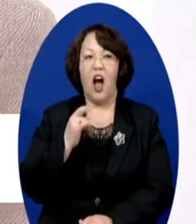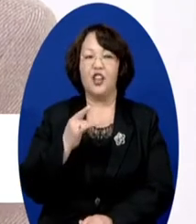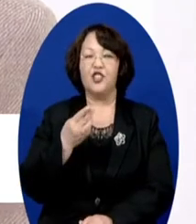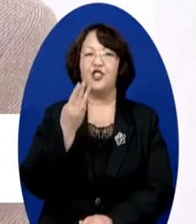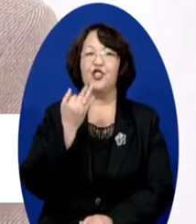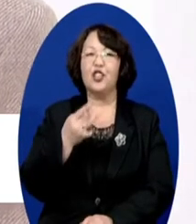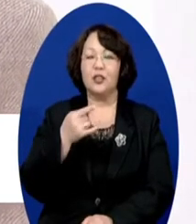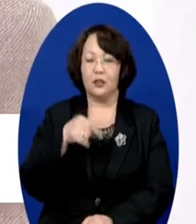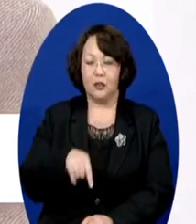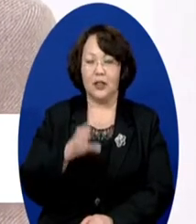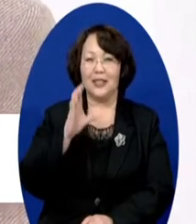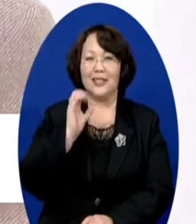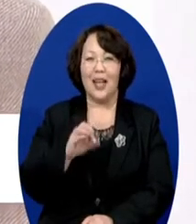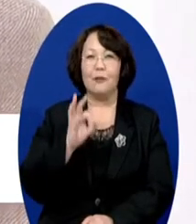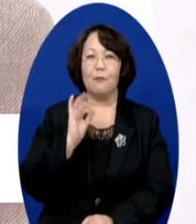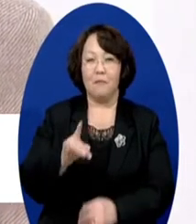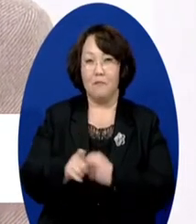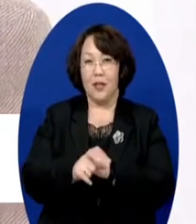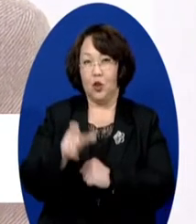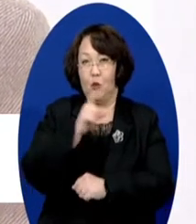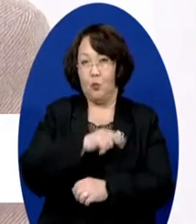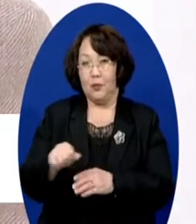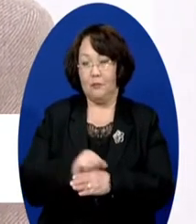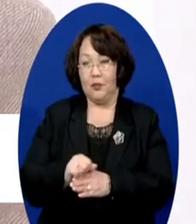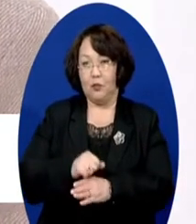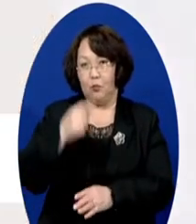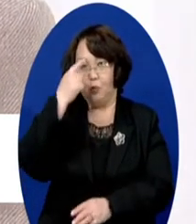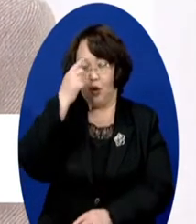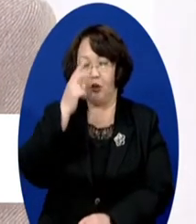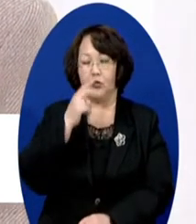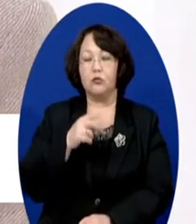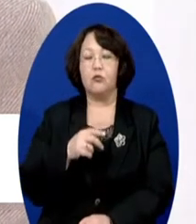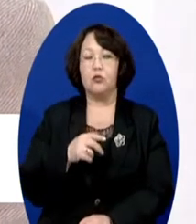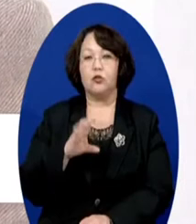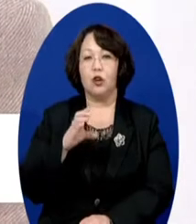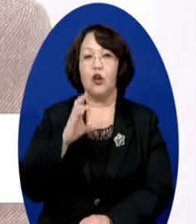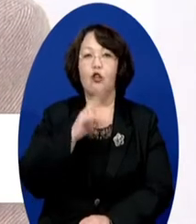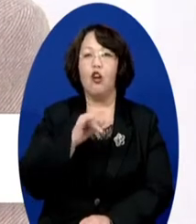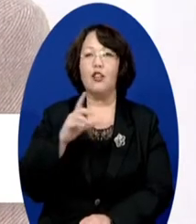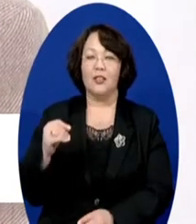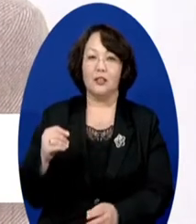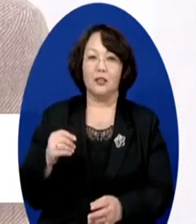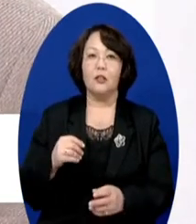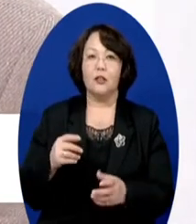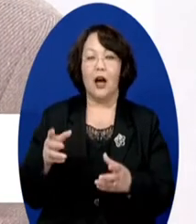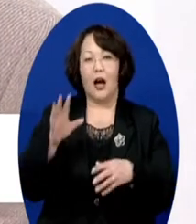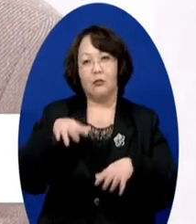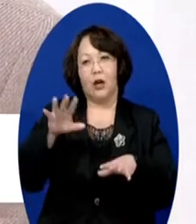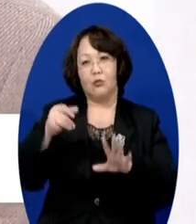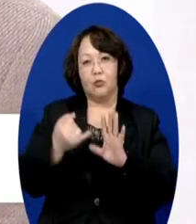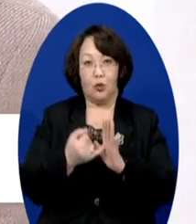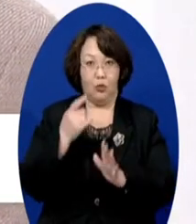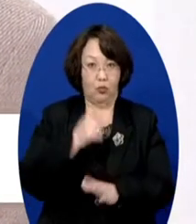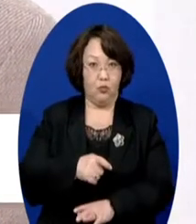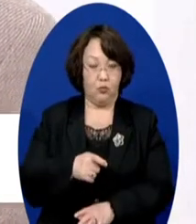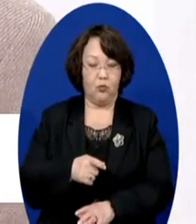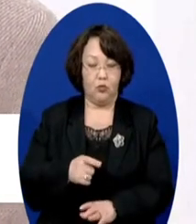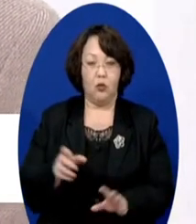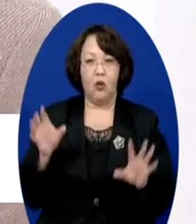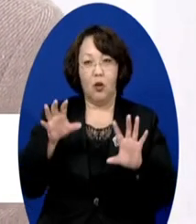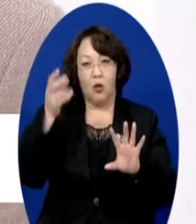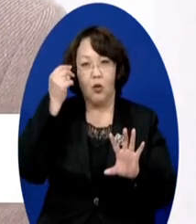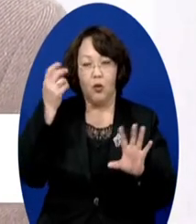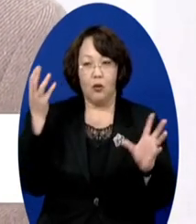мэрэгчлэлтэй ажилчныг бэлтгэхээр Монгол Солонгосын коллежтэй бид нар бол хамтарч ажилласан. 15-6 хүүхэд бол орсон. За энэ хүүхдүүдээс бол одоогор